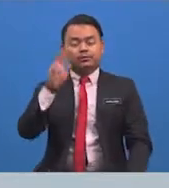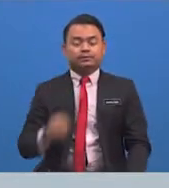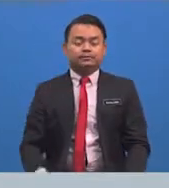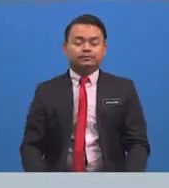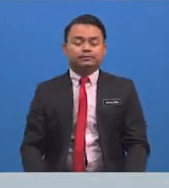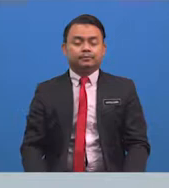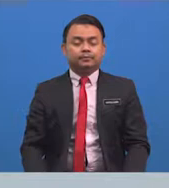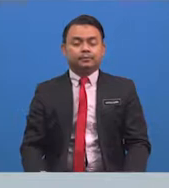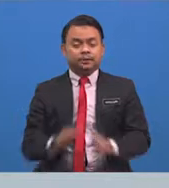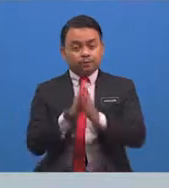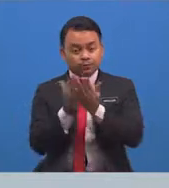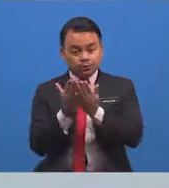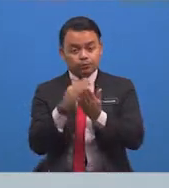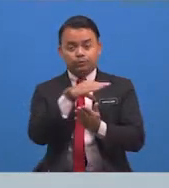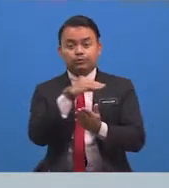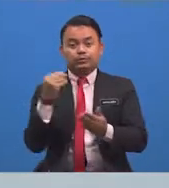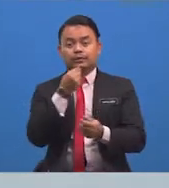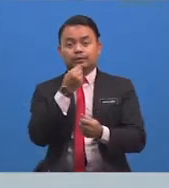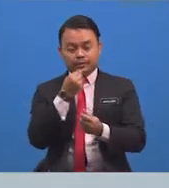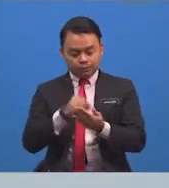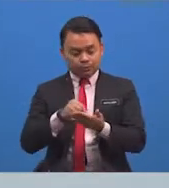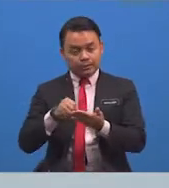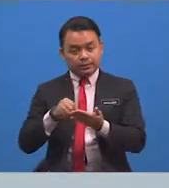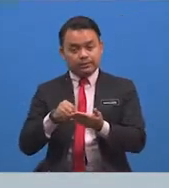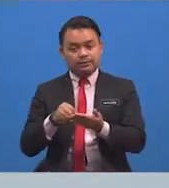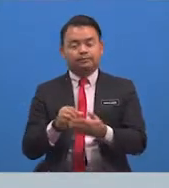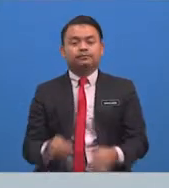buku catatan dan alat tulis yang anda perlukan.